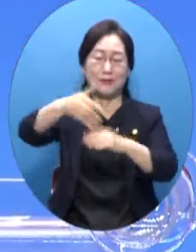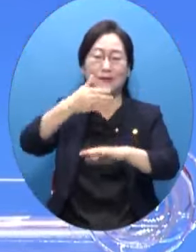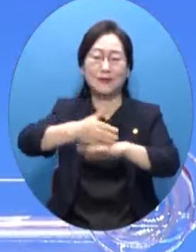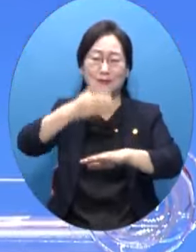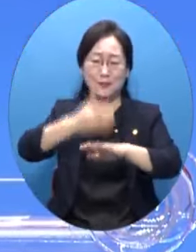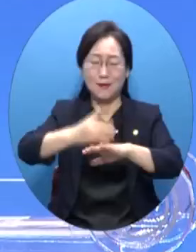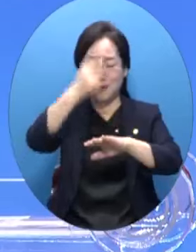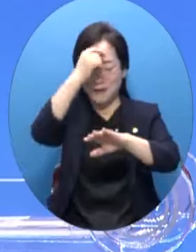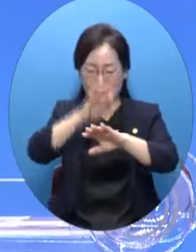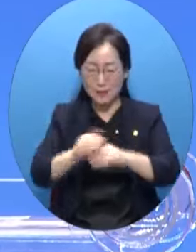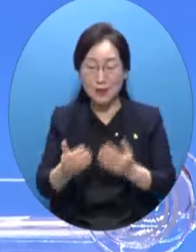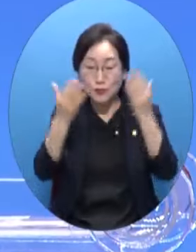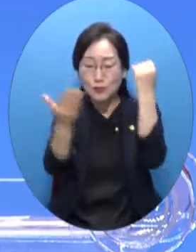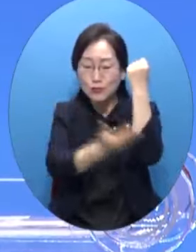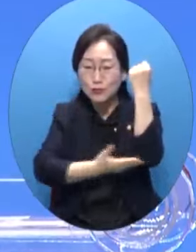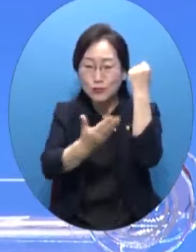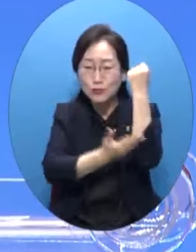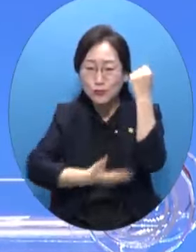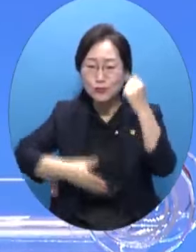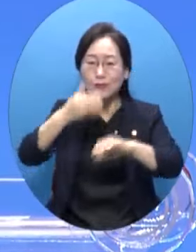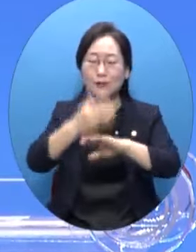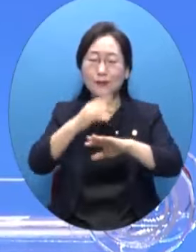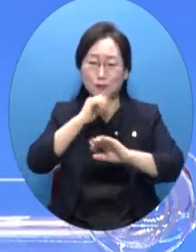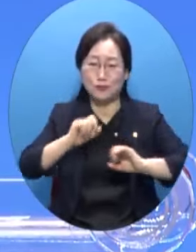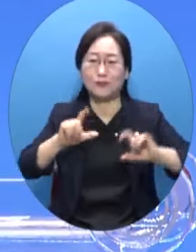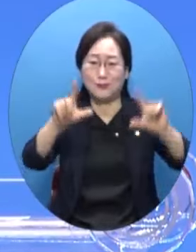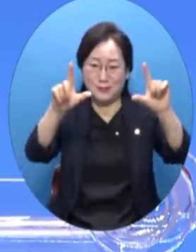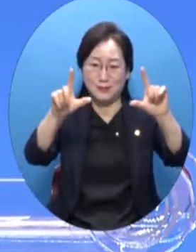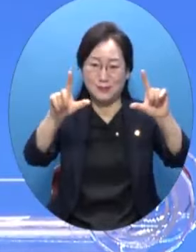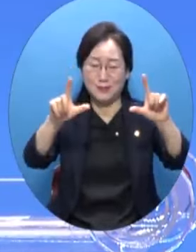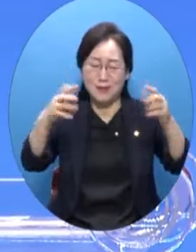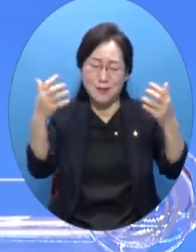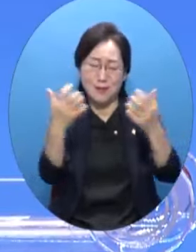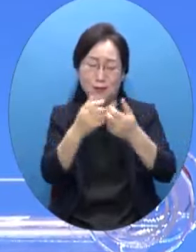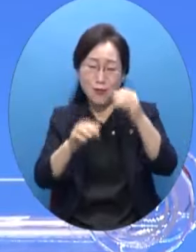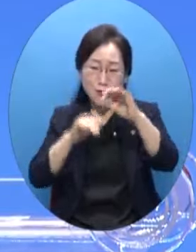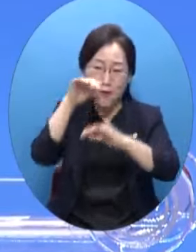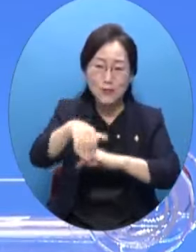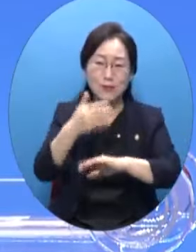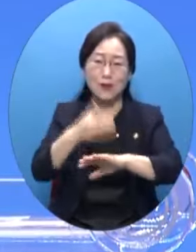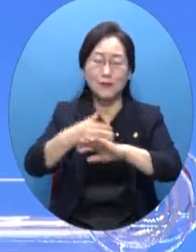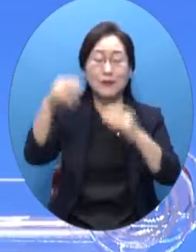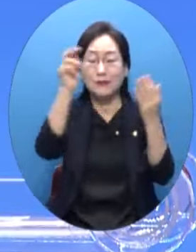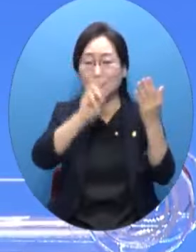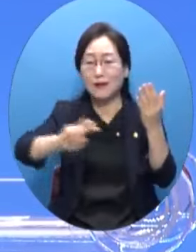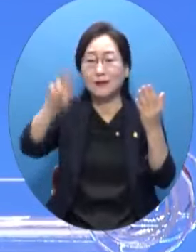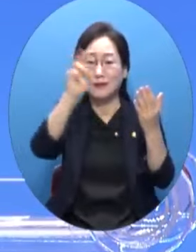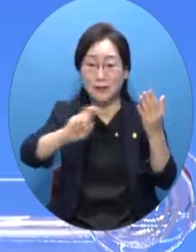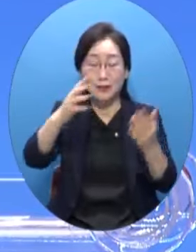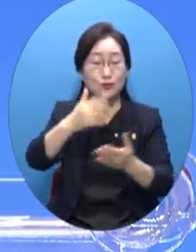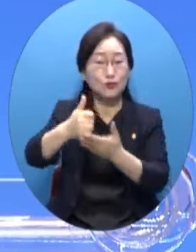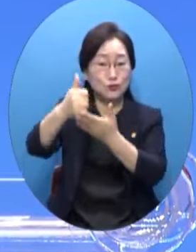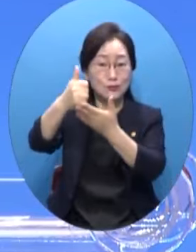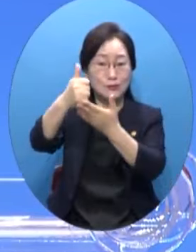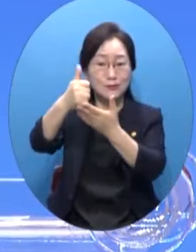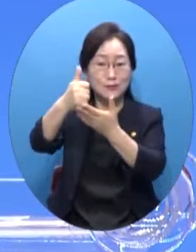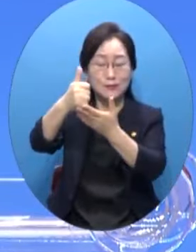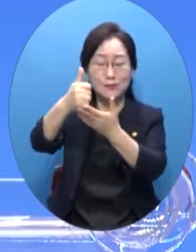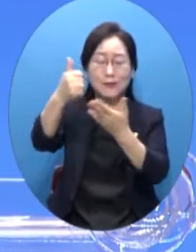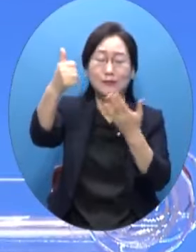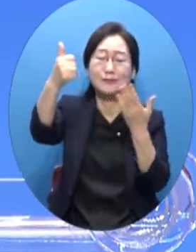감사 예배를 드리는 추수감사 주일입니다. 넘치는 감사와 찬양을 우리